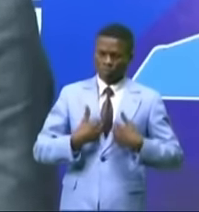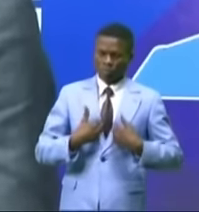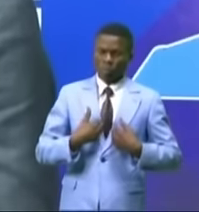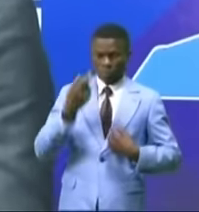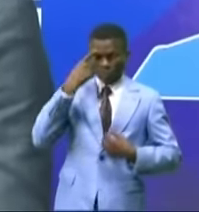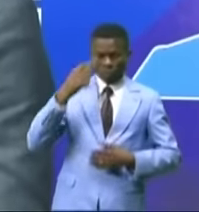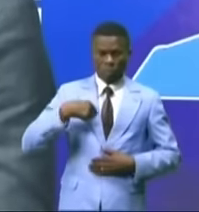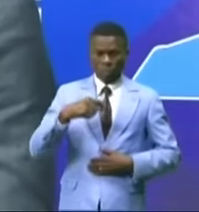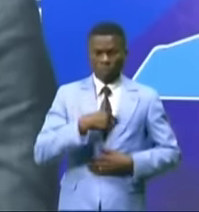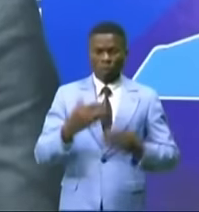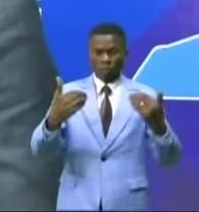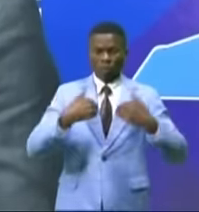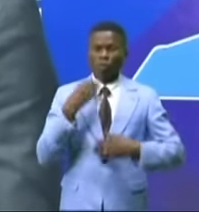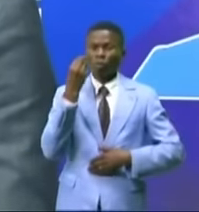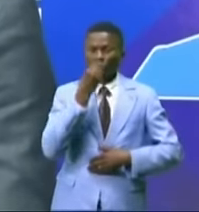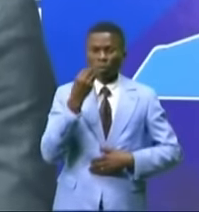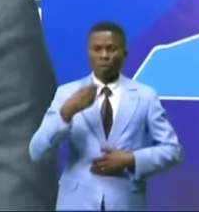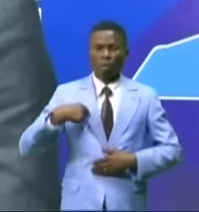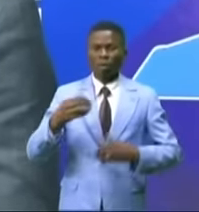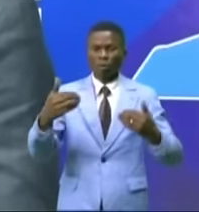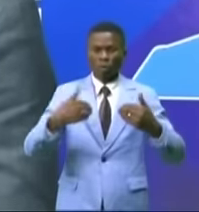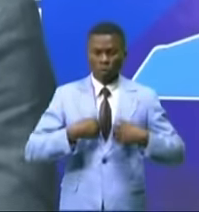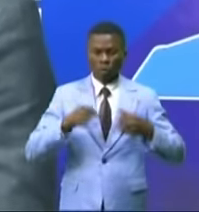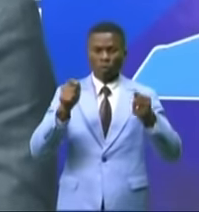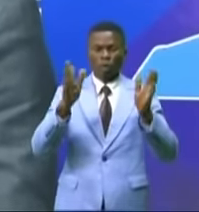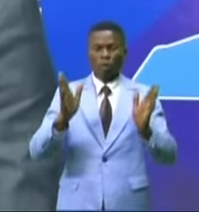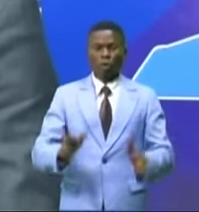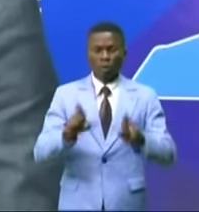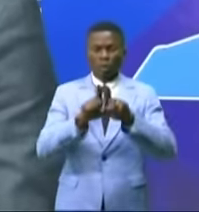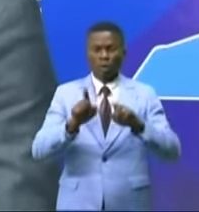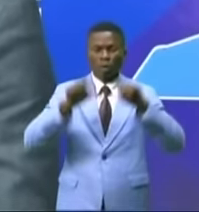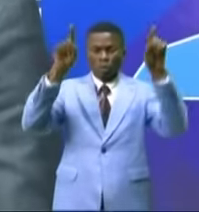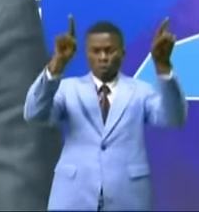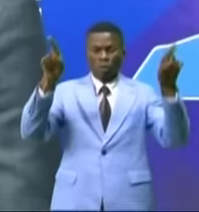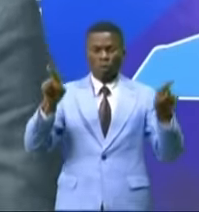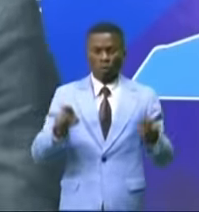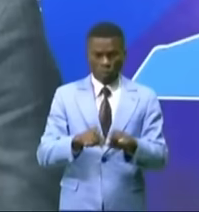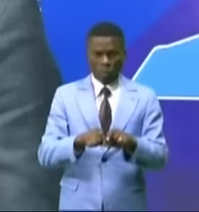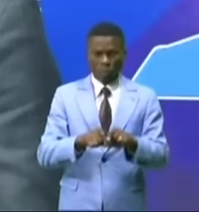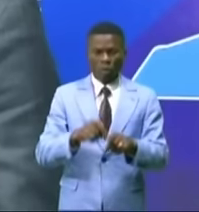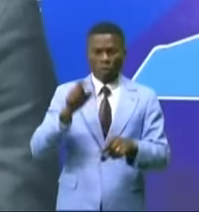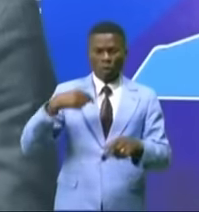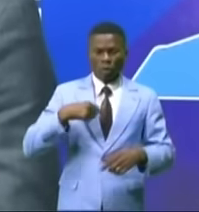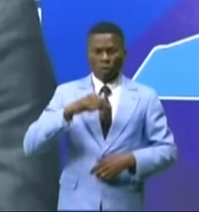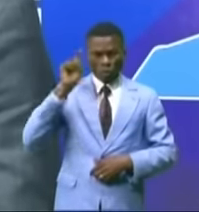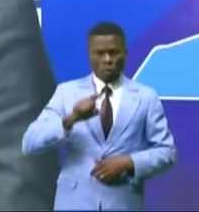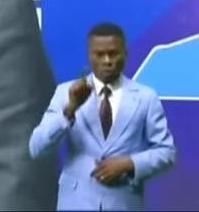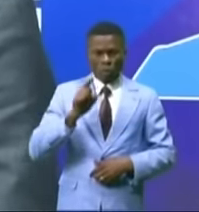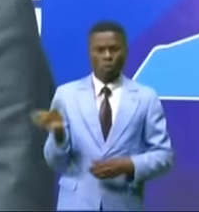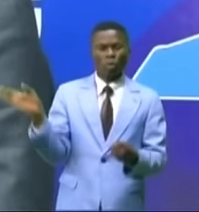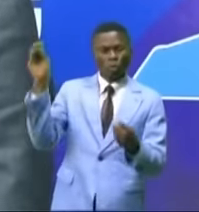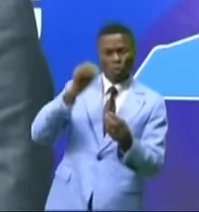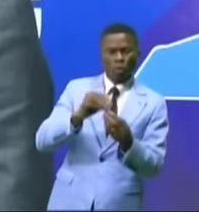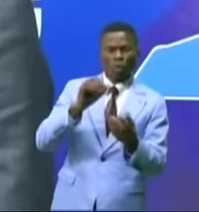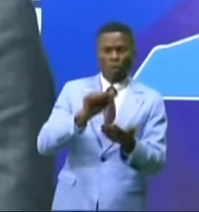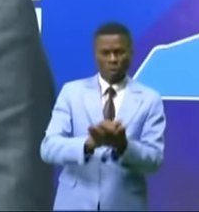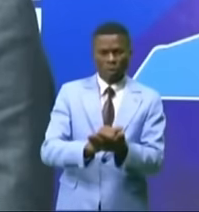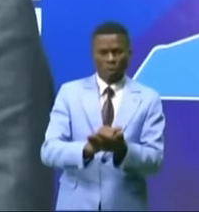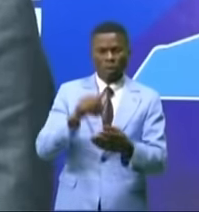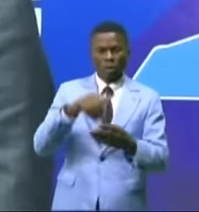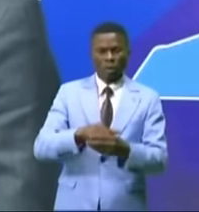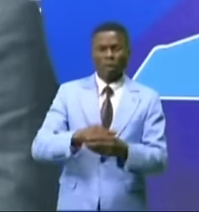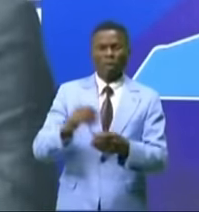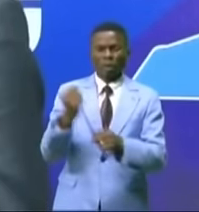nôtres, nous avons la parole. Nous avons évidemment les journalistes et les médias. Il était de notre devoir de les impliquer dans